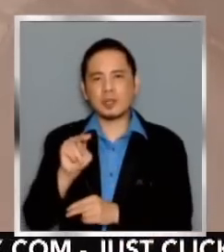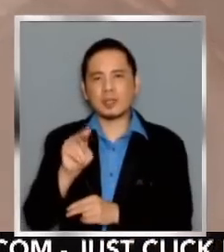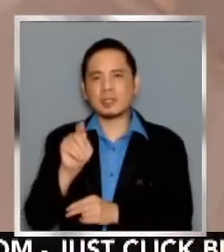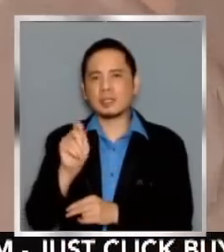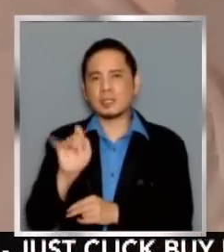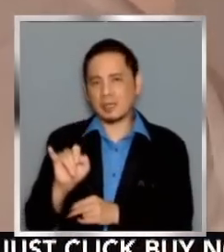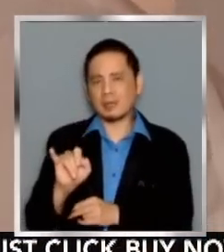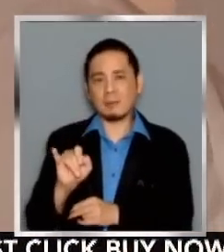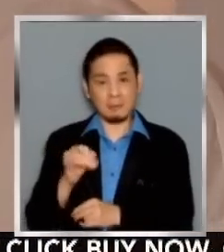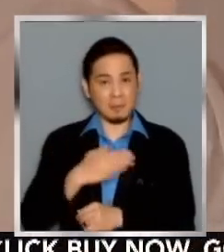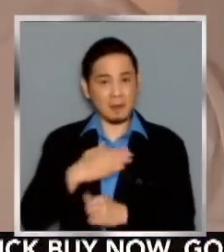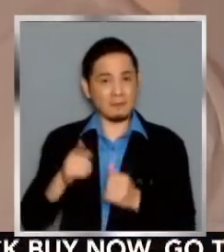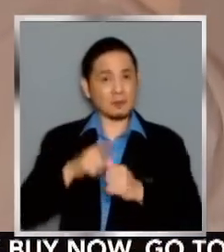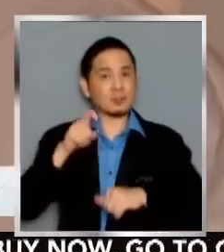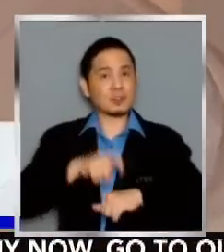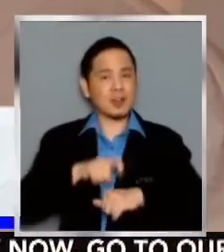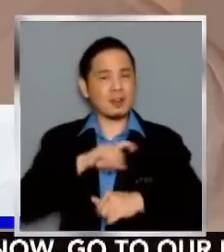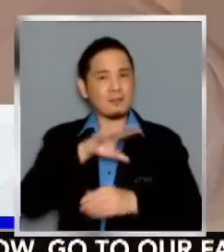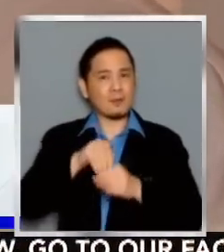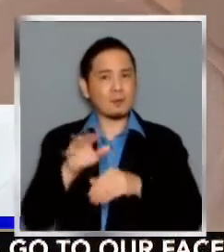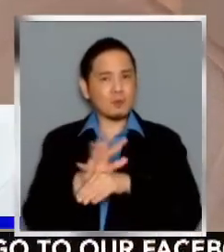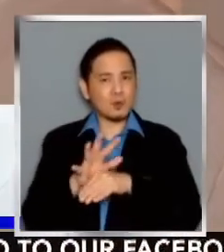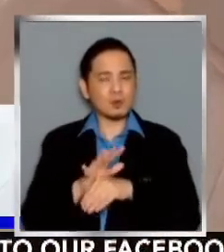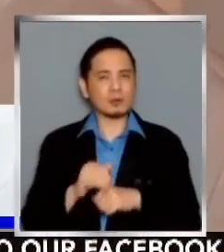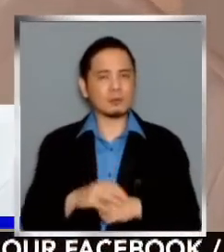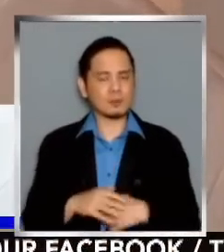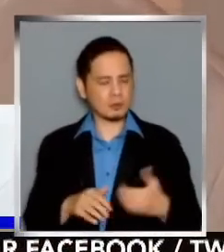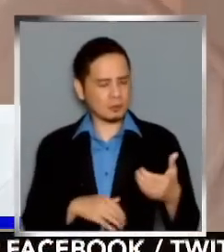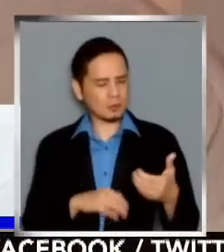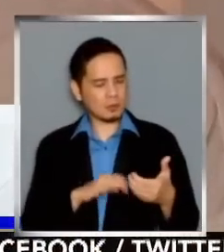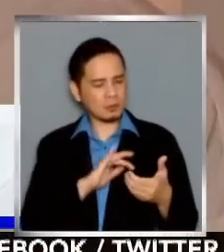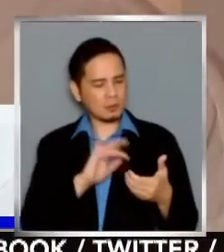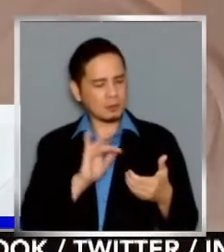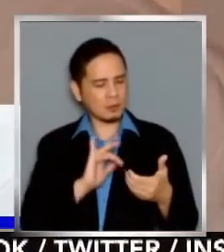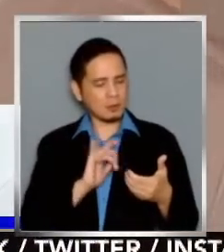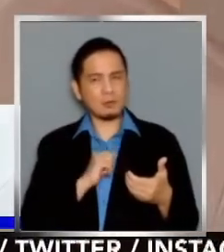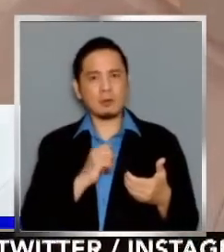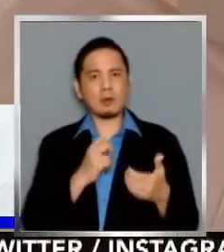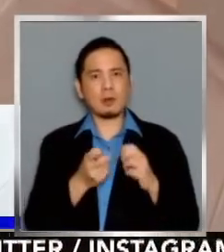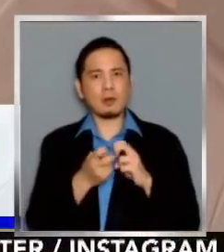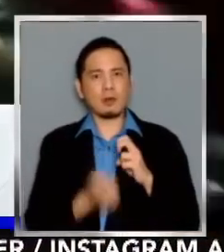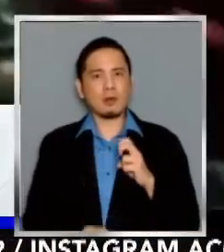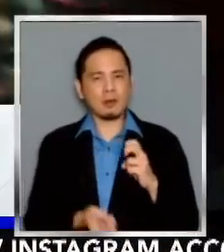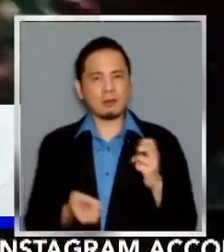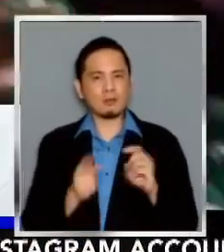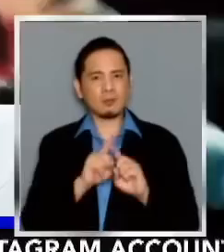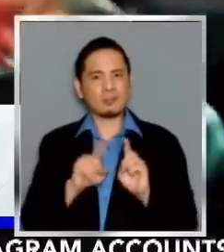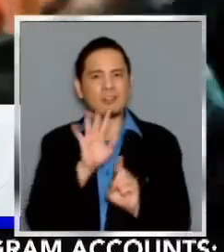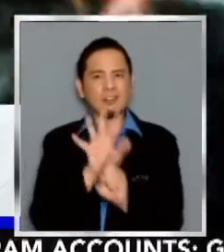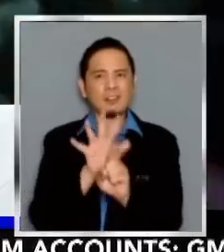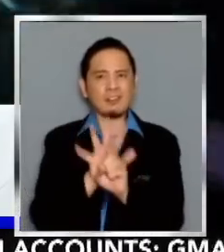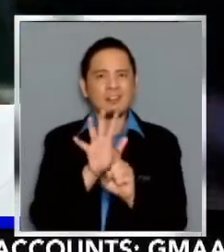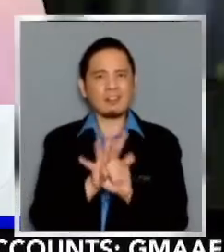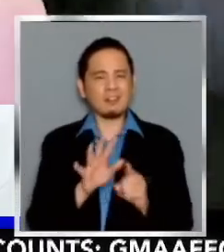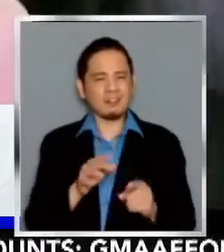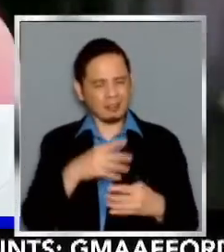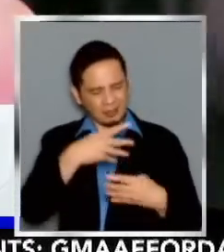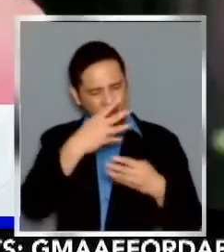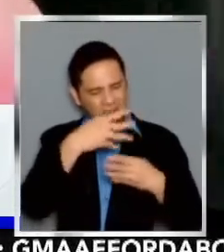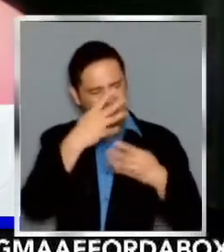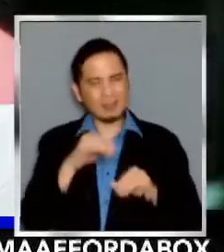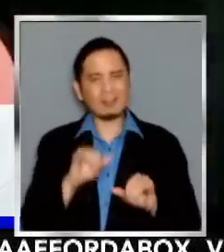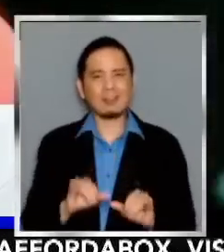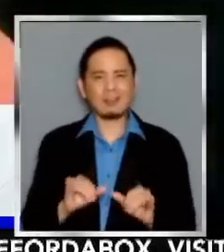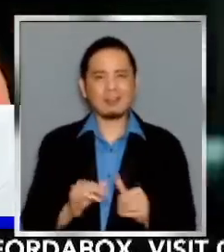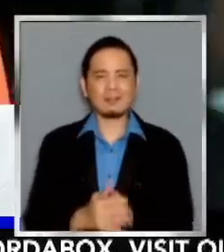Nagulat na lang ako sa messages sa akin kaninang umaga na trending siya. Kakaibang experience daw ang mag-shoot ng